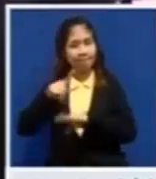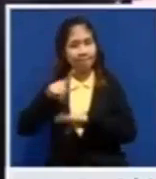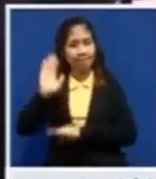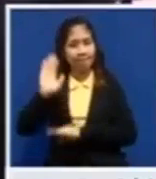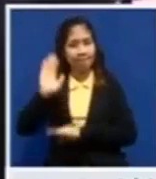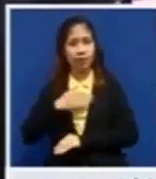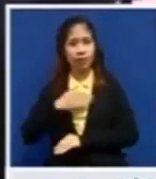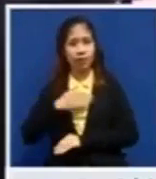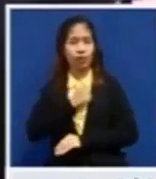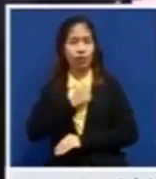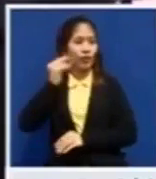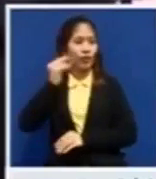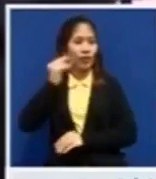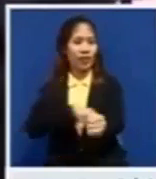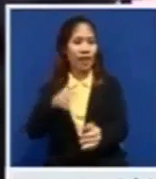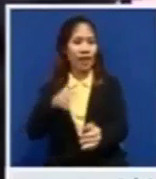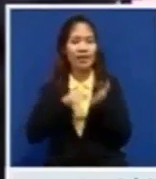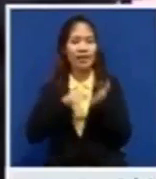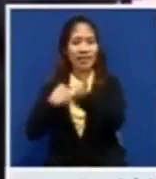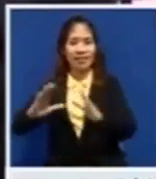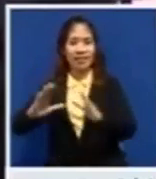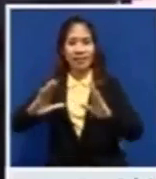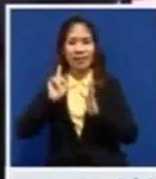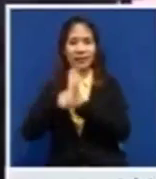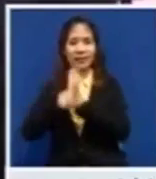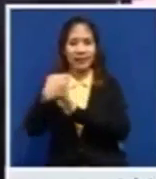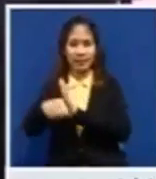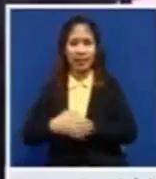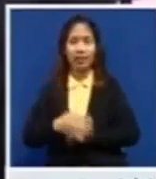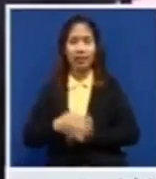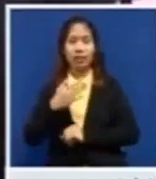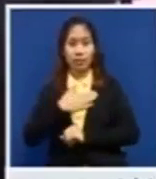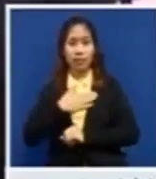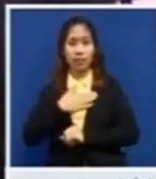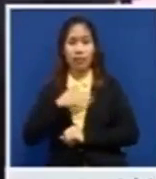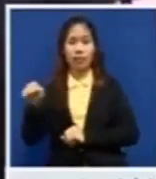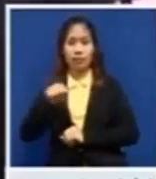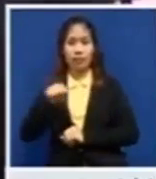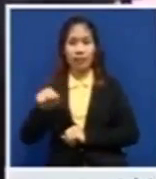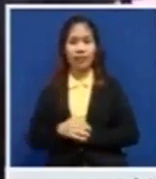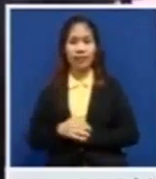ผมก็ทนฟังมานานแล้วนะครับ ขอเสนอพักการประชุม10นาท ีผมกับท่านนะครับผมกับท่านนี้นะฮะ